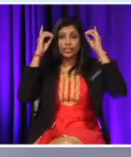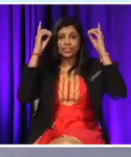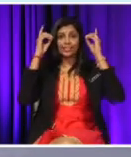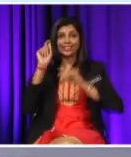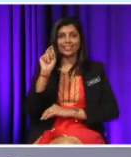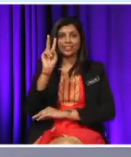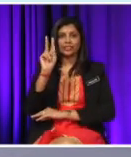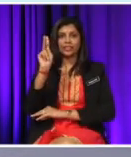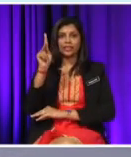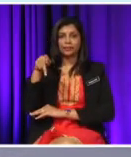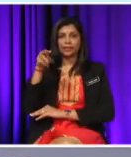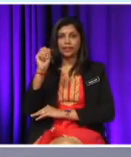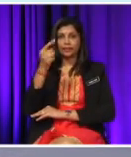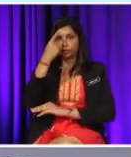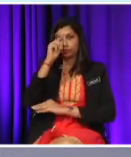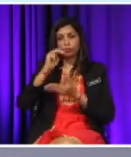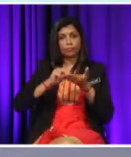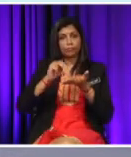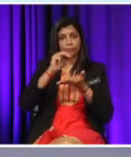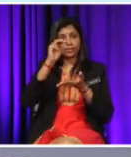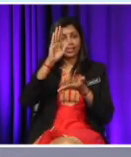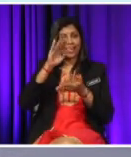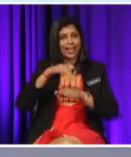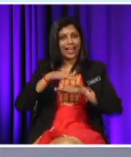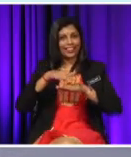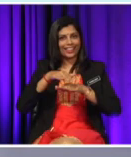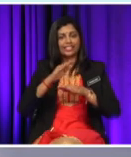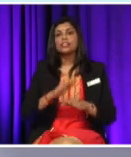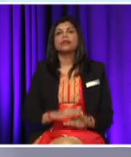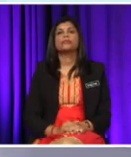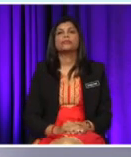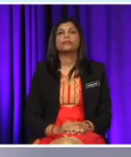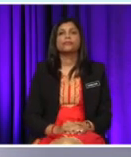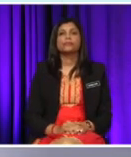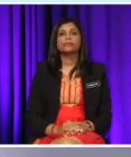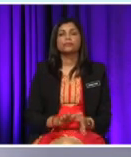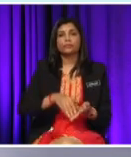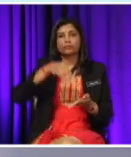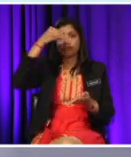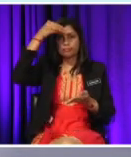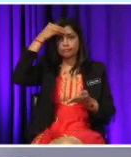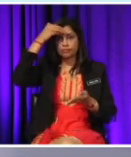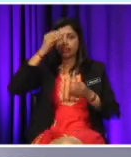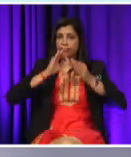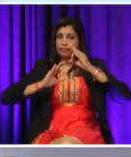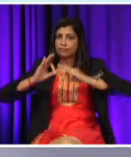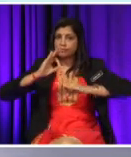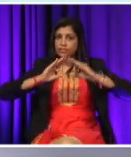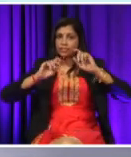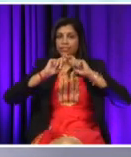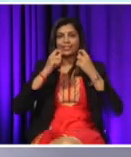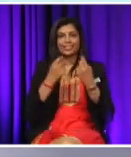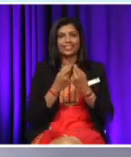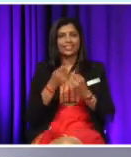untuk slot menengah atas pada hari ini dan untuk mata pelajaran fisik tingkatan 4 hari ini kita